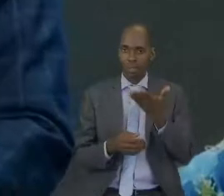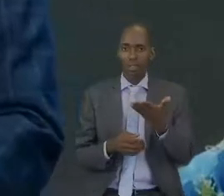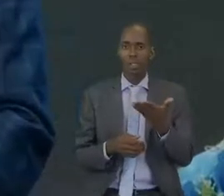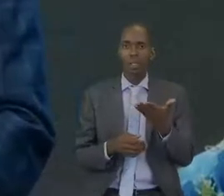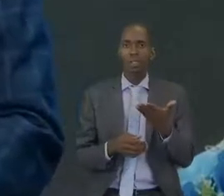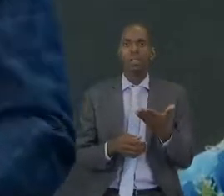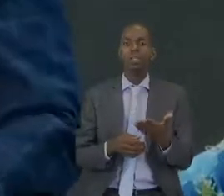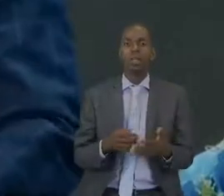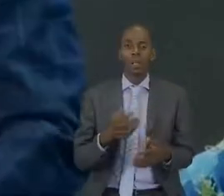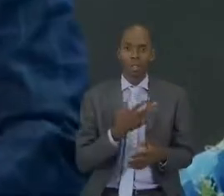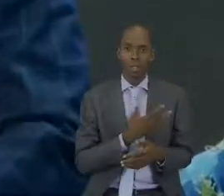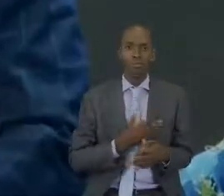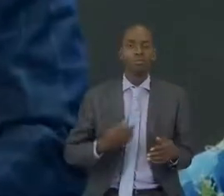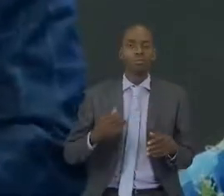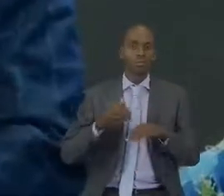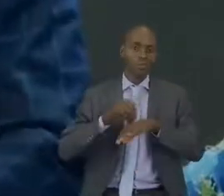Remplissez le formulaire.